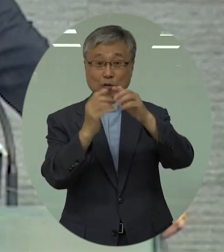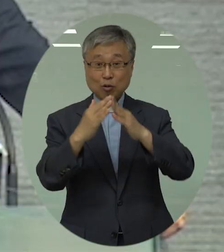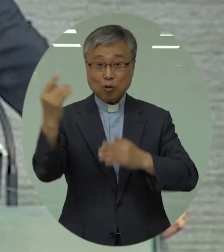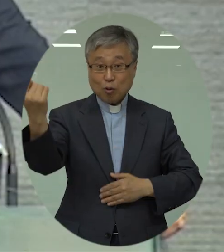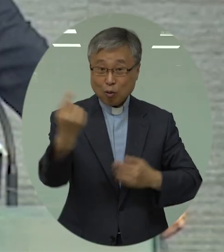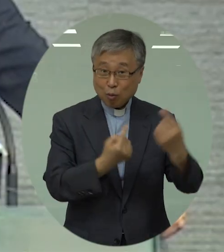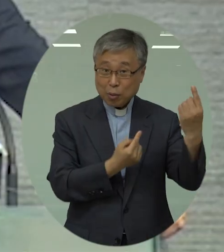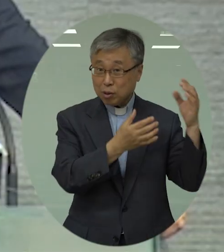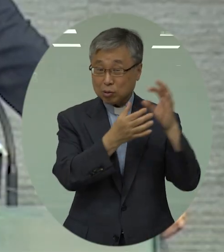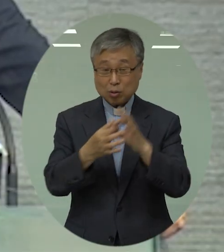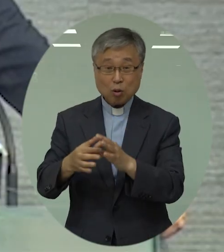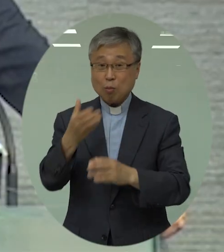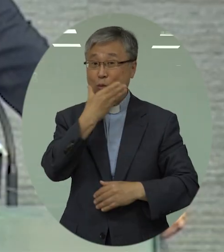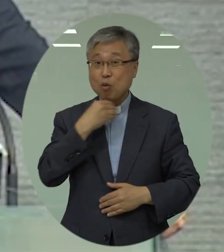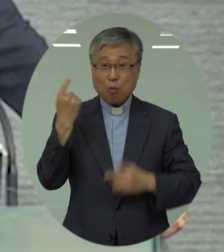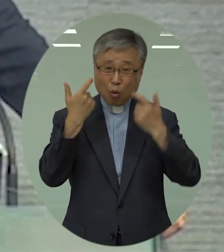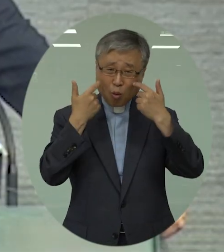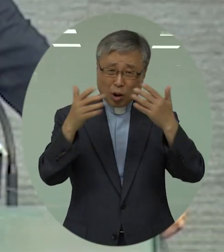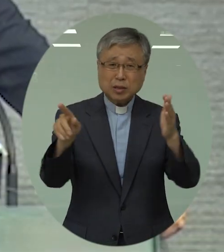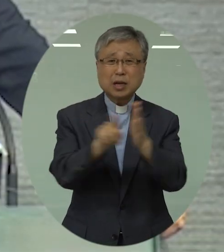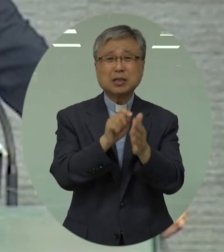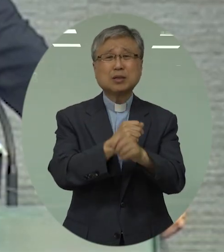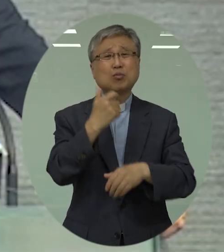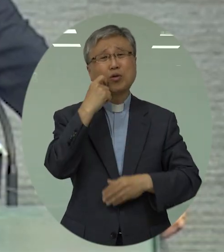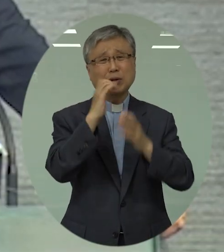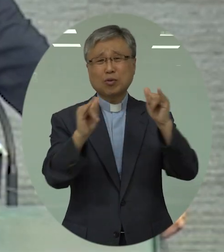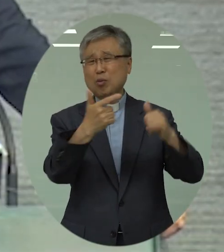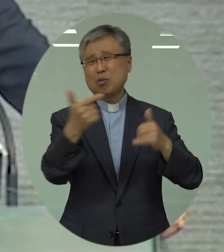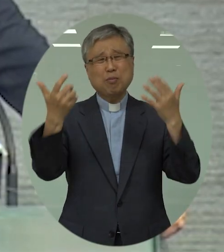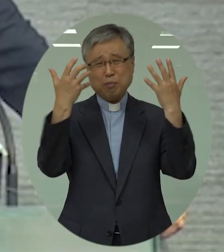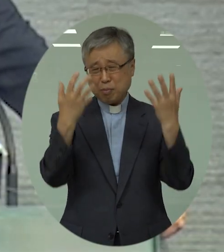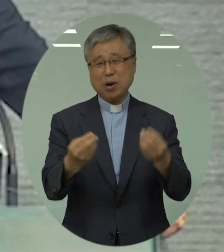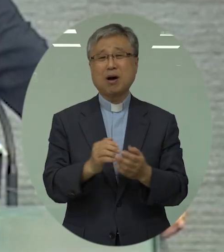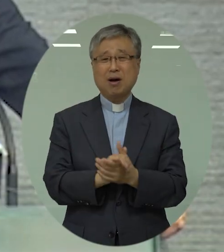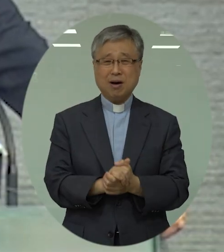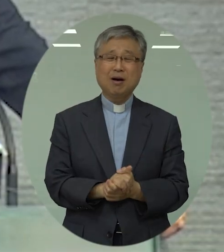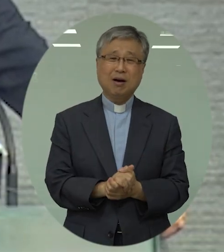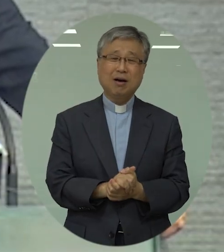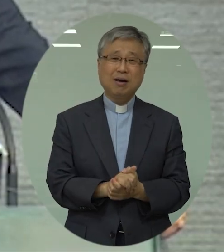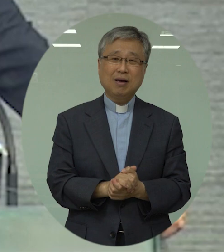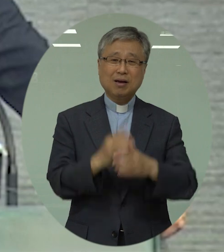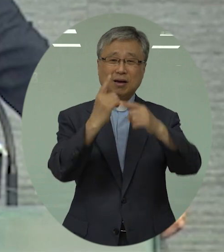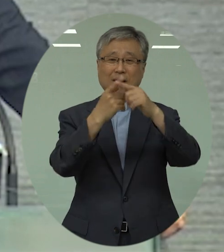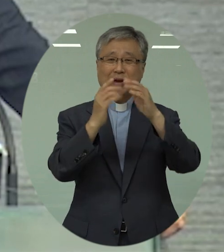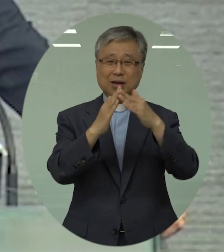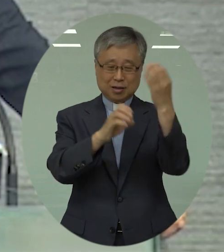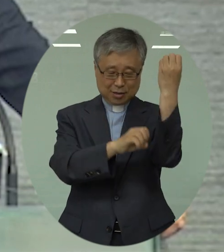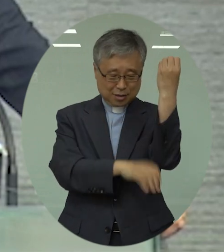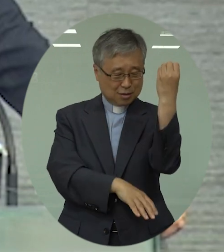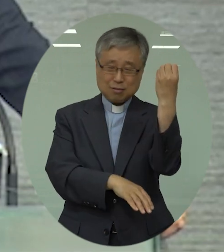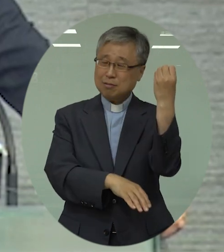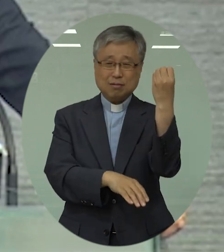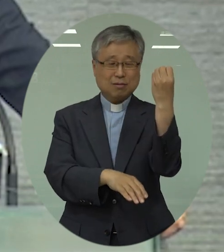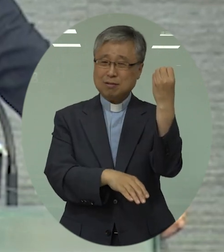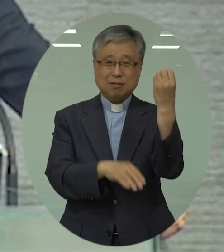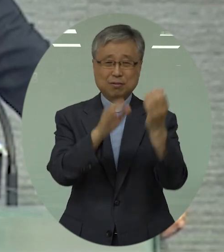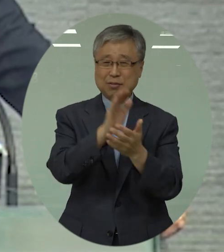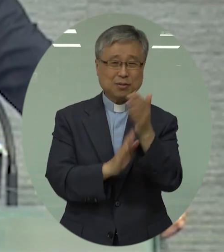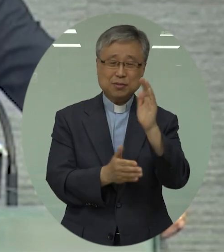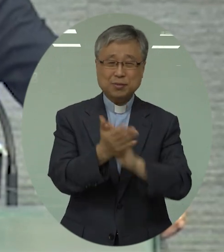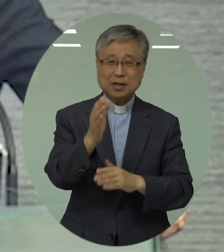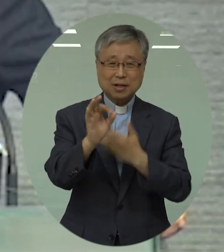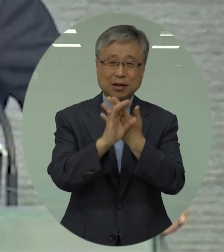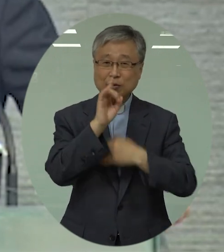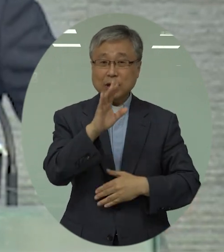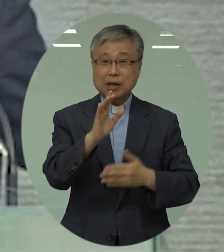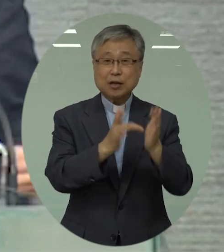나오면서도 복음을 확신하지 못하는 사람들이 너무 많은 거예요, 너무 많은 거예요. 네. 교회의 기초가 부실한 거예요. 예수님의